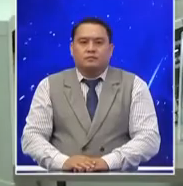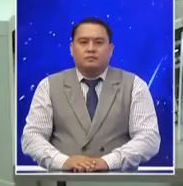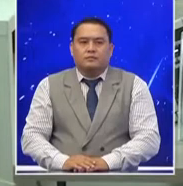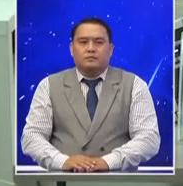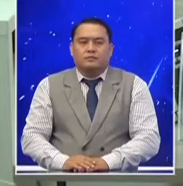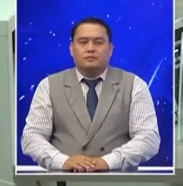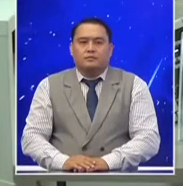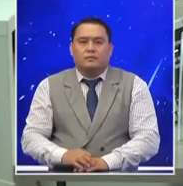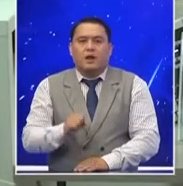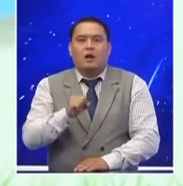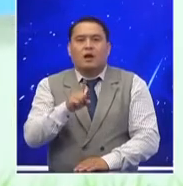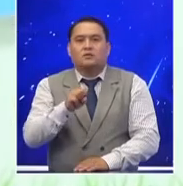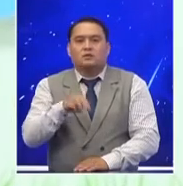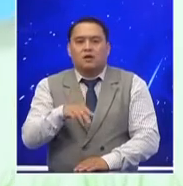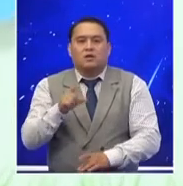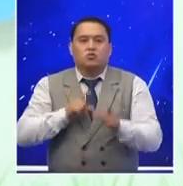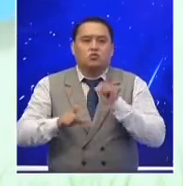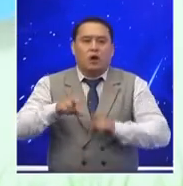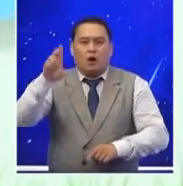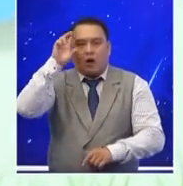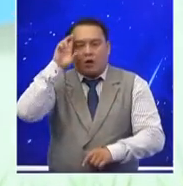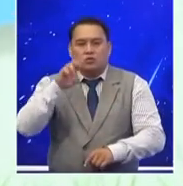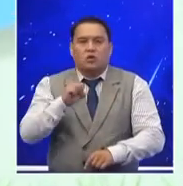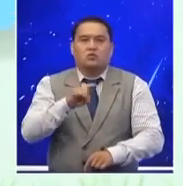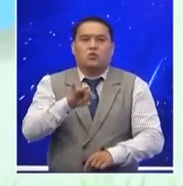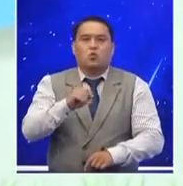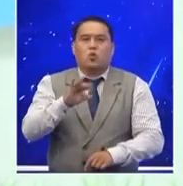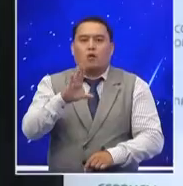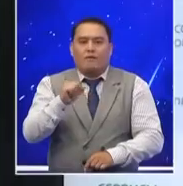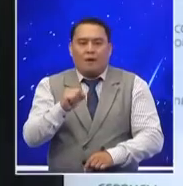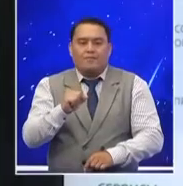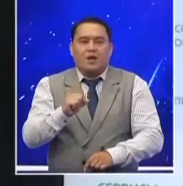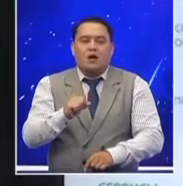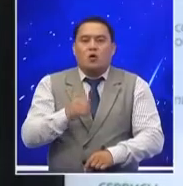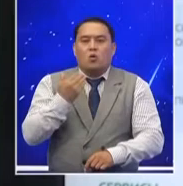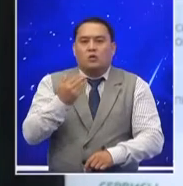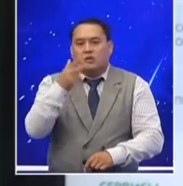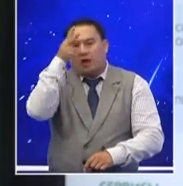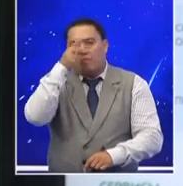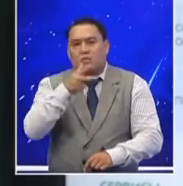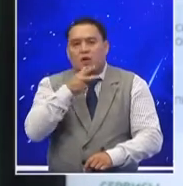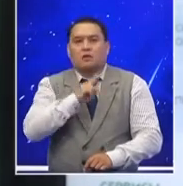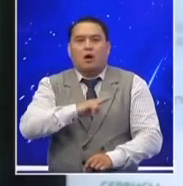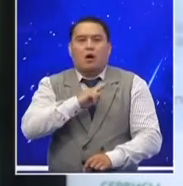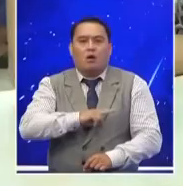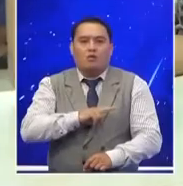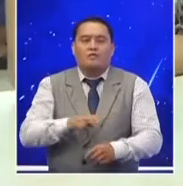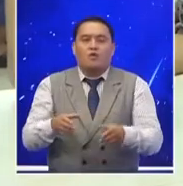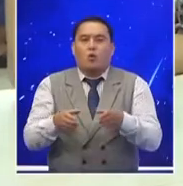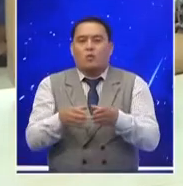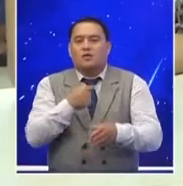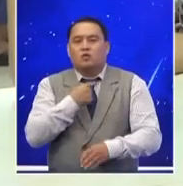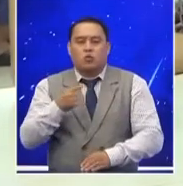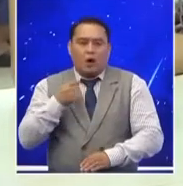Азат Рамазанов – студент Государственного университета имени Ильяса Жансугурова, будущий правовед. Вот уже 3 месяца он трудится во фронт-офисе Open